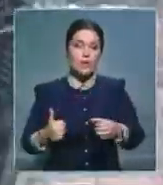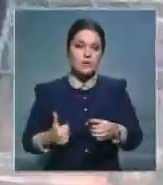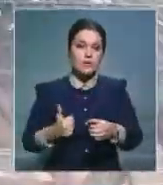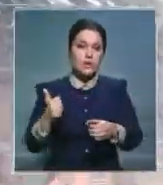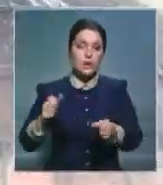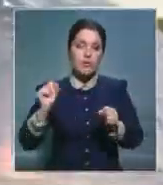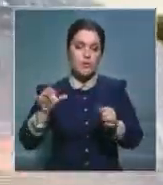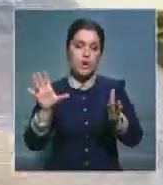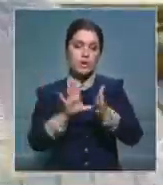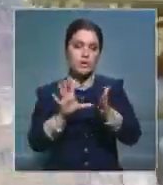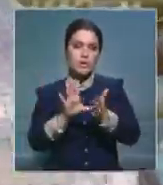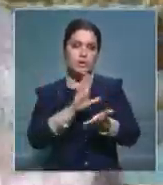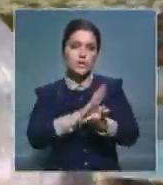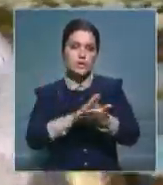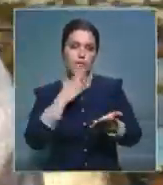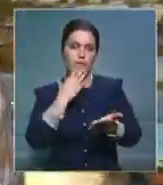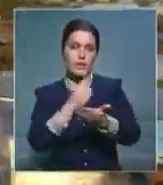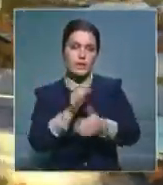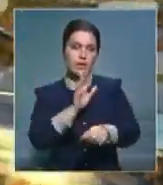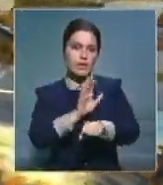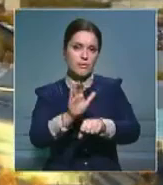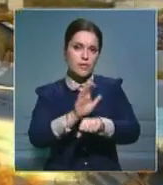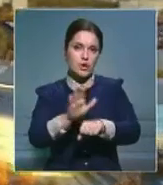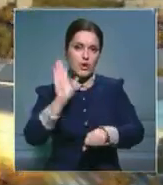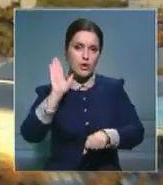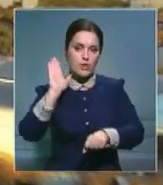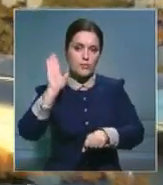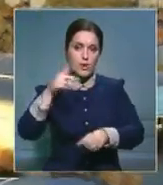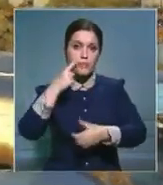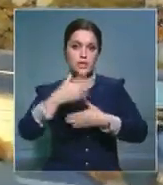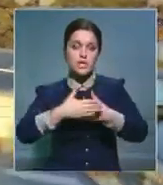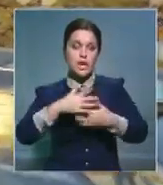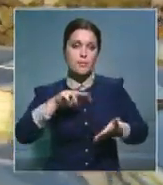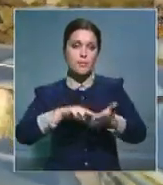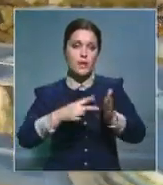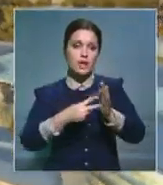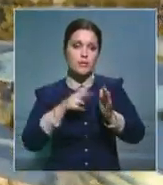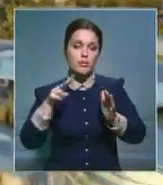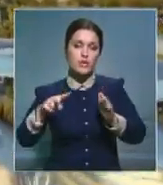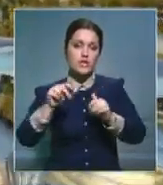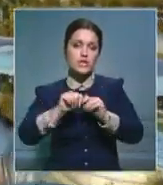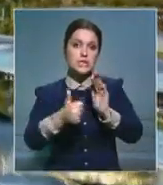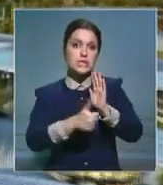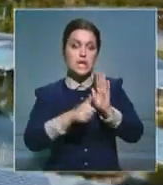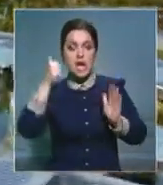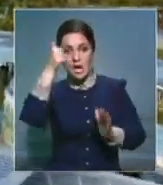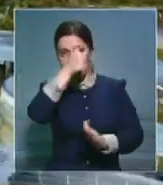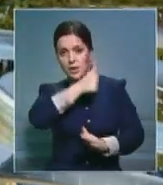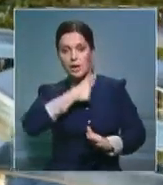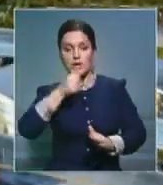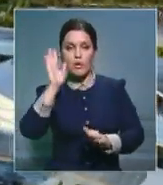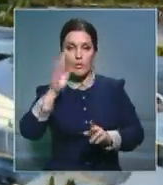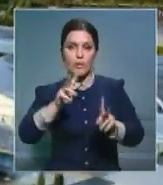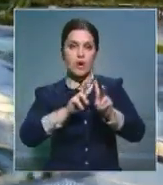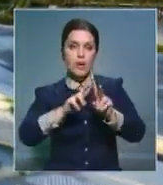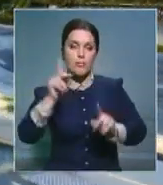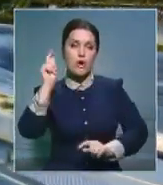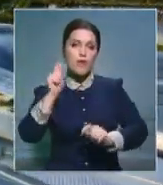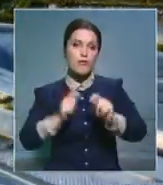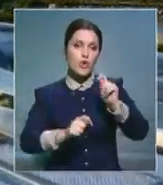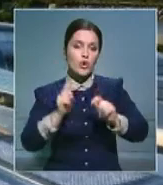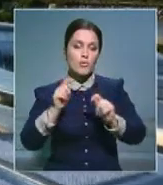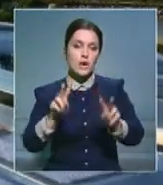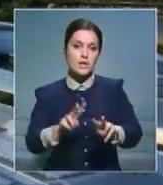одного из лидеров энергетики будущего. Пока же в ближайших планах проведение в 2016 году аналогичного форума